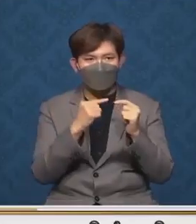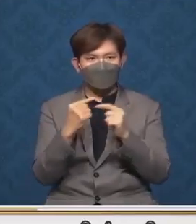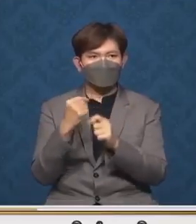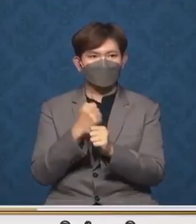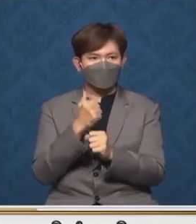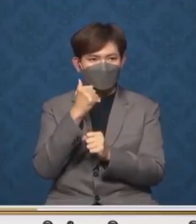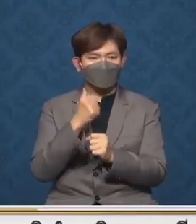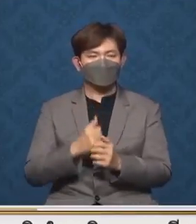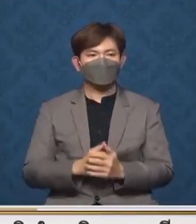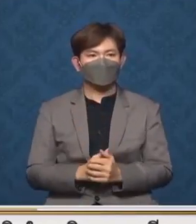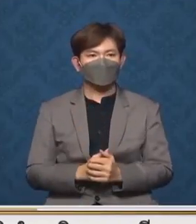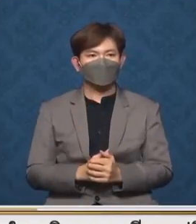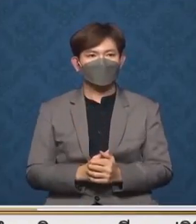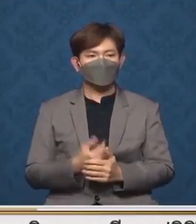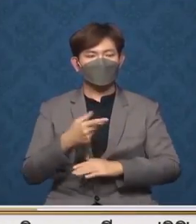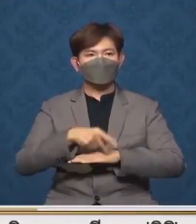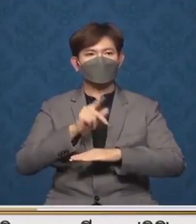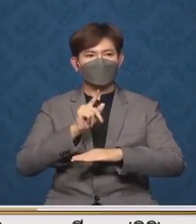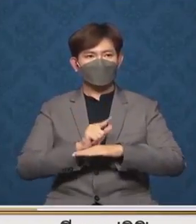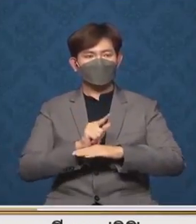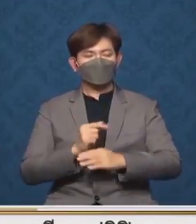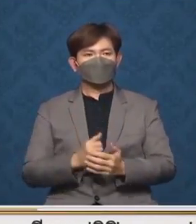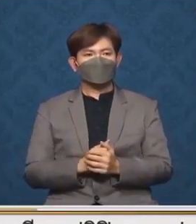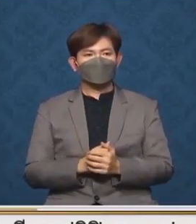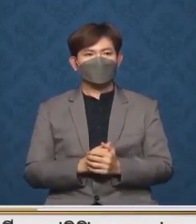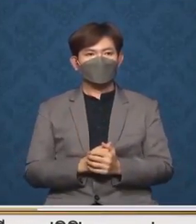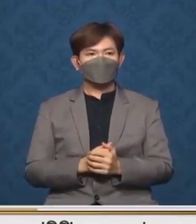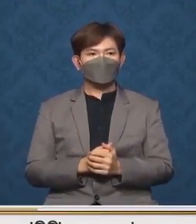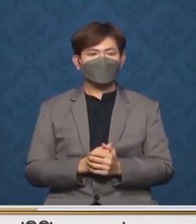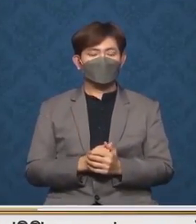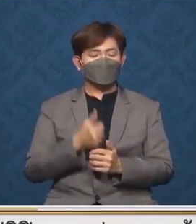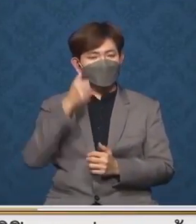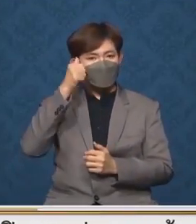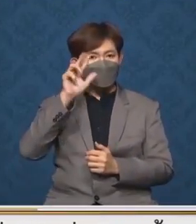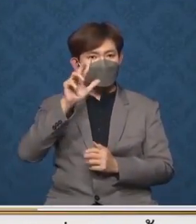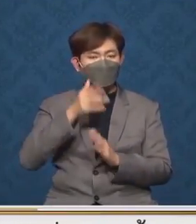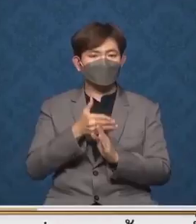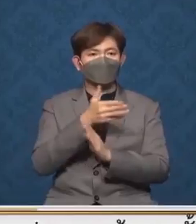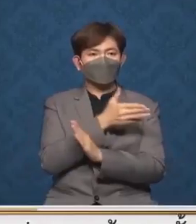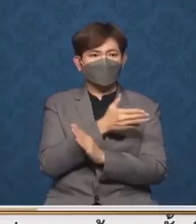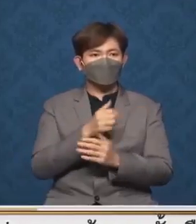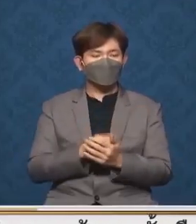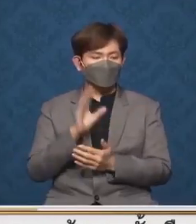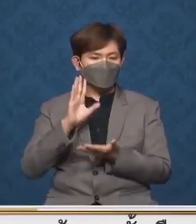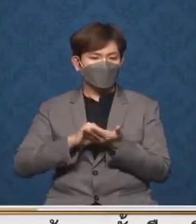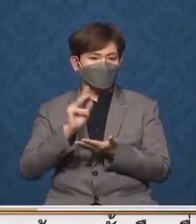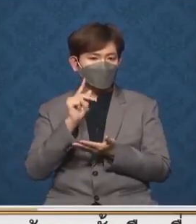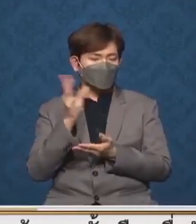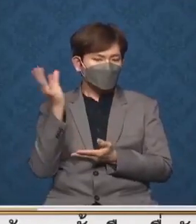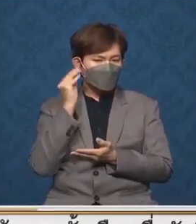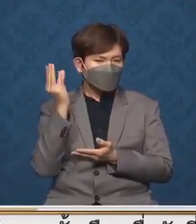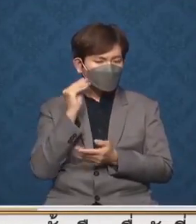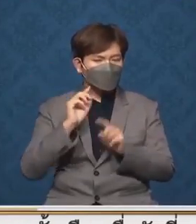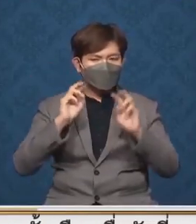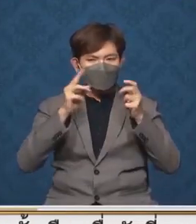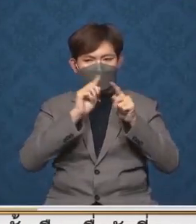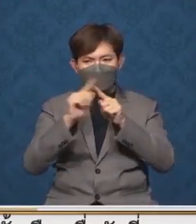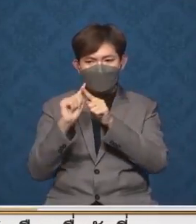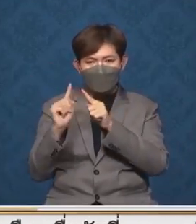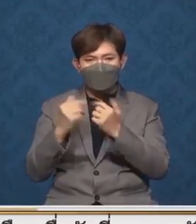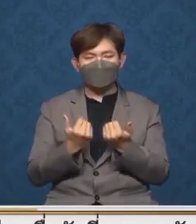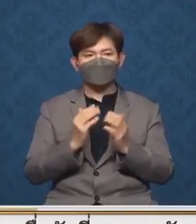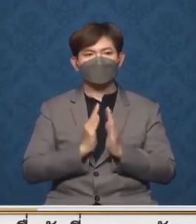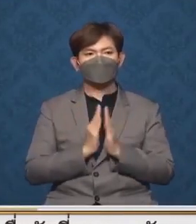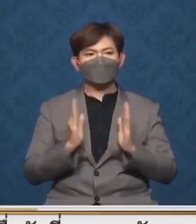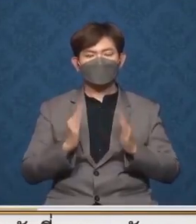เร็จนะครับท่านประธานสภาที่เคารพครับในช่วง3วันที่ผ่านมาเราได้ยินข้อมูลประเด็นต่างๆมากมายผมขอบคุ